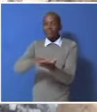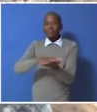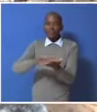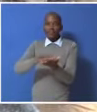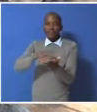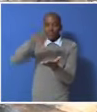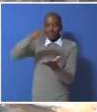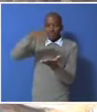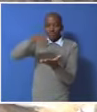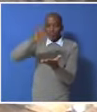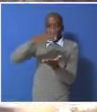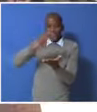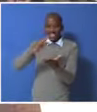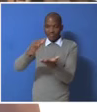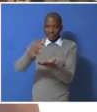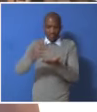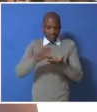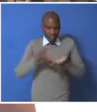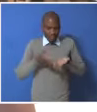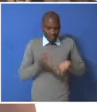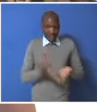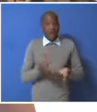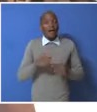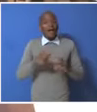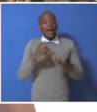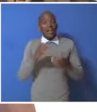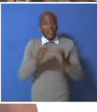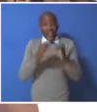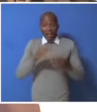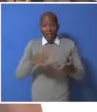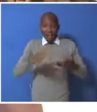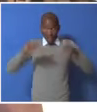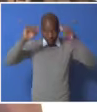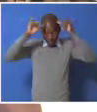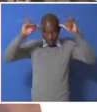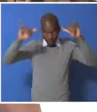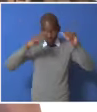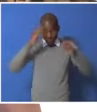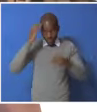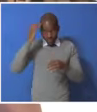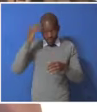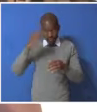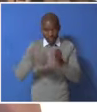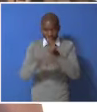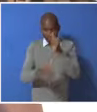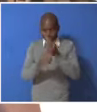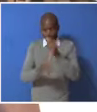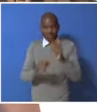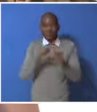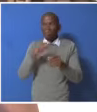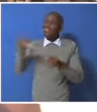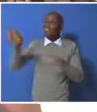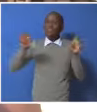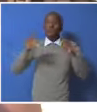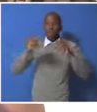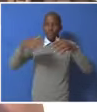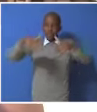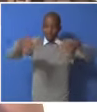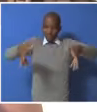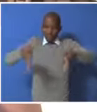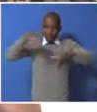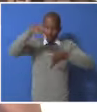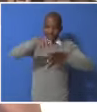teng. Ga e le boloko jwa dikgomo re tsaya ka mo teng ga lesaka mo e leng gore go na le mosotelo ko tlase gore o seka a